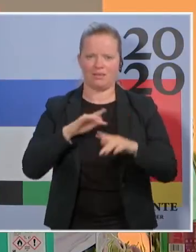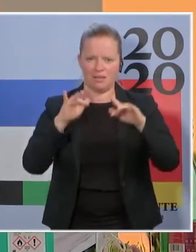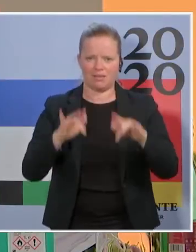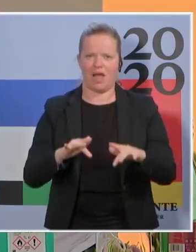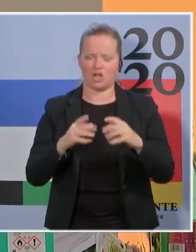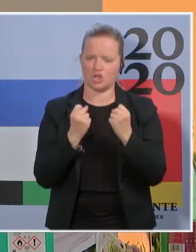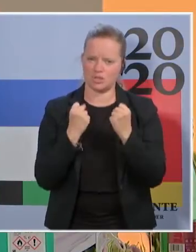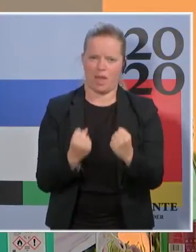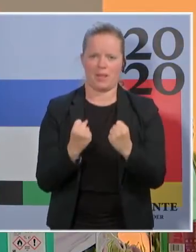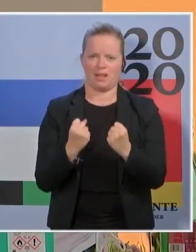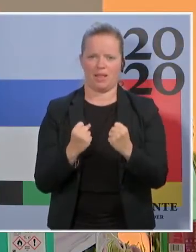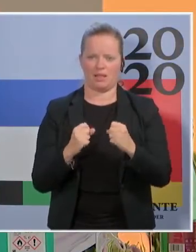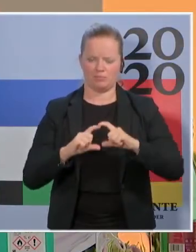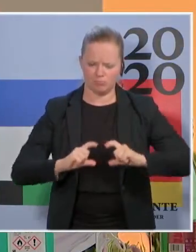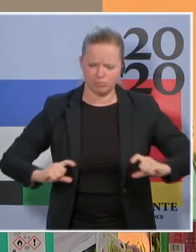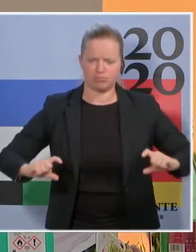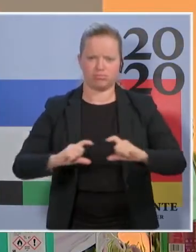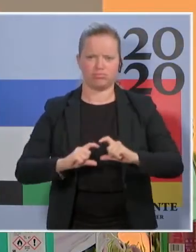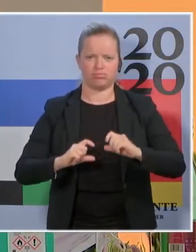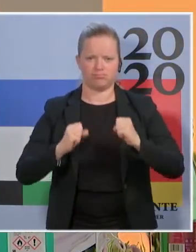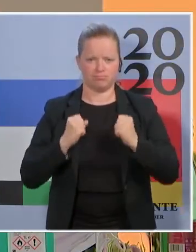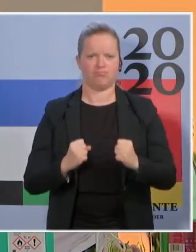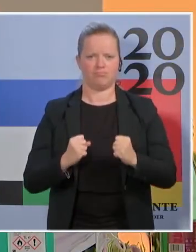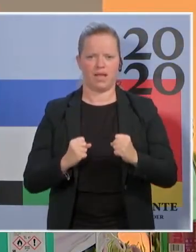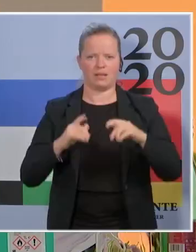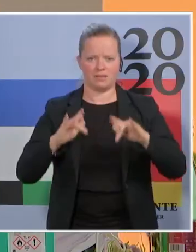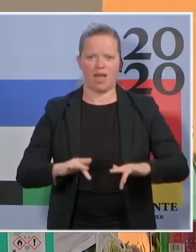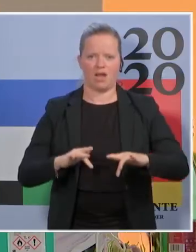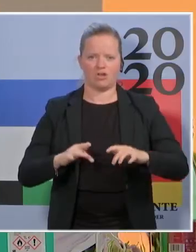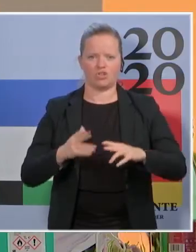Stabilität unserer einzigen Staatsgewalten,